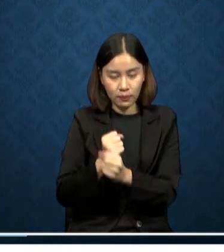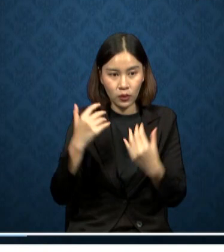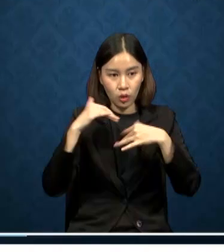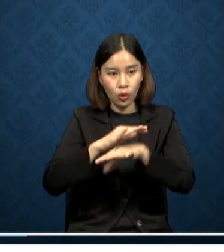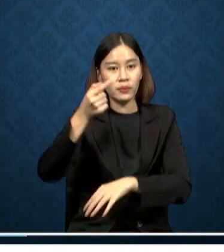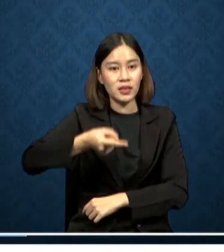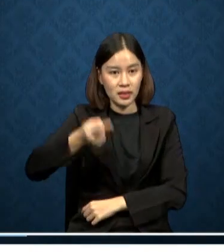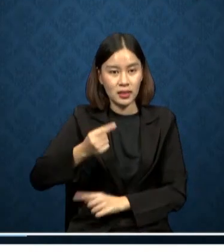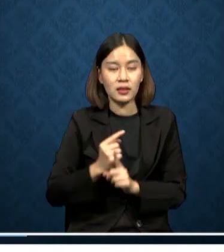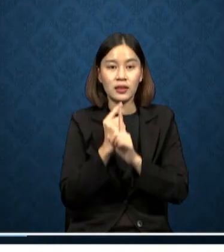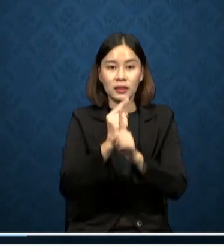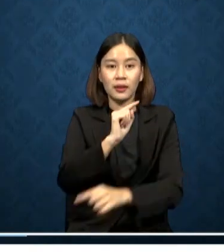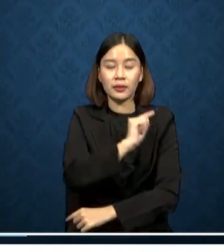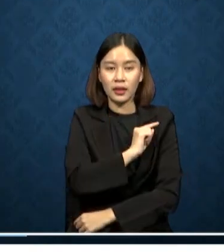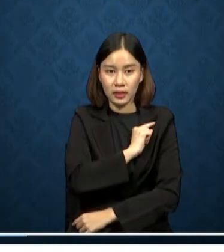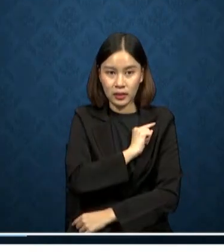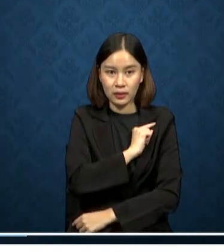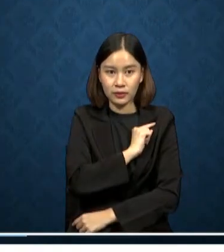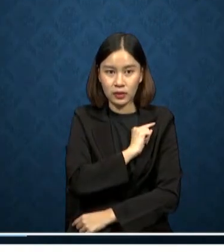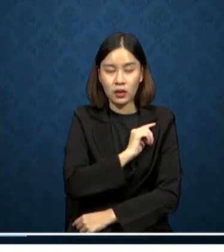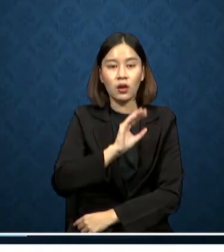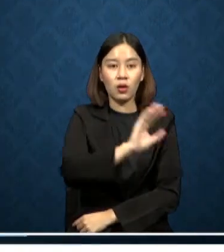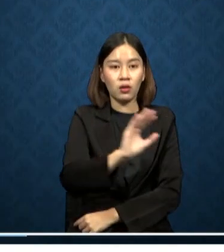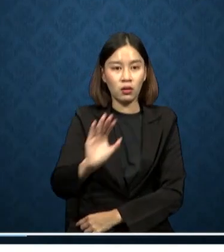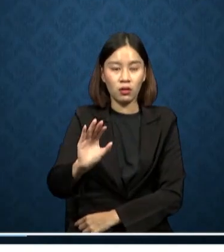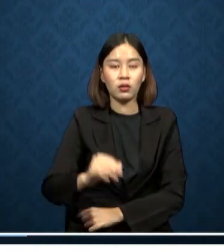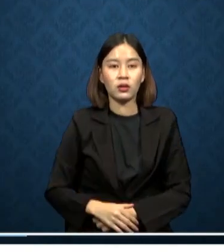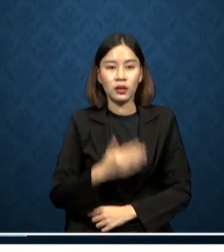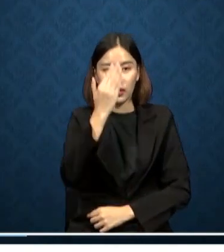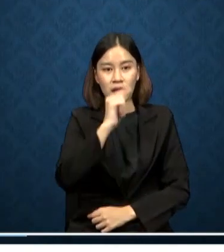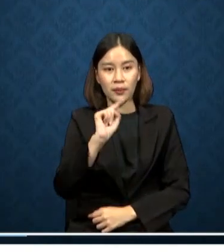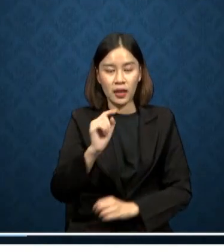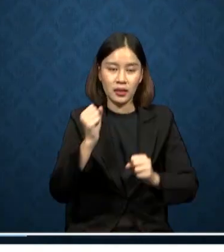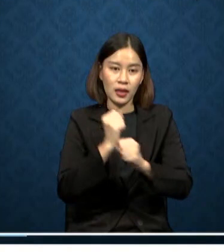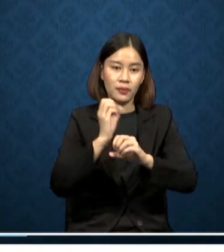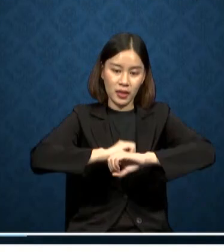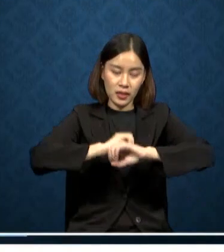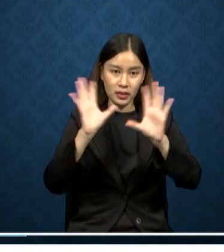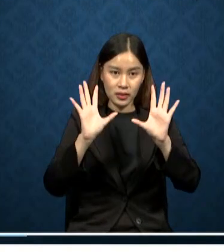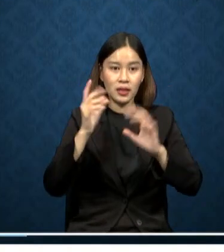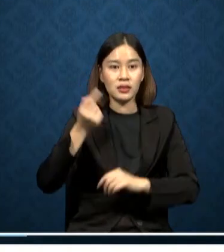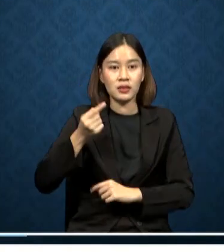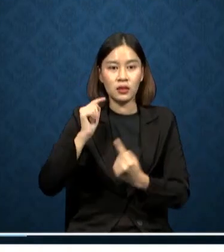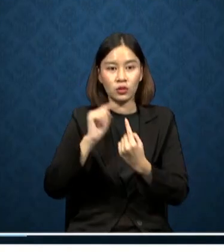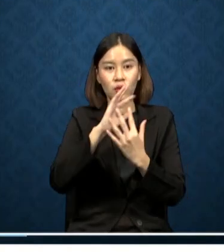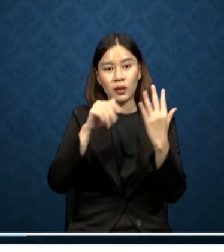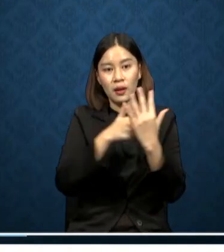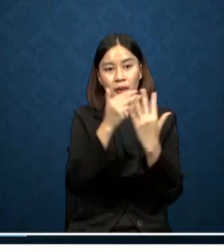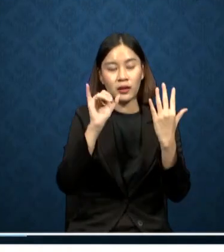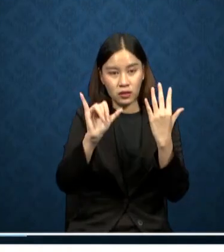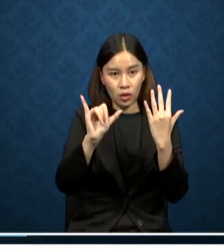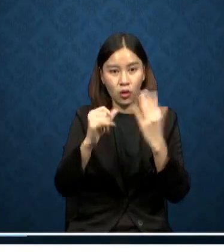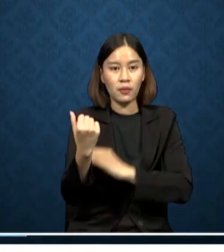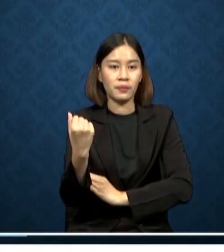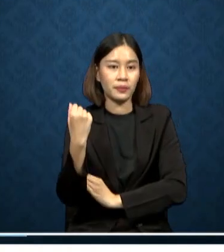จังตามบทบาทหน้าที่ของตอนเองให้เกิดผลปรπουธัมอย่างสูงสุดภายใตขบยุษศาต์